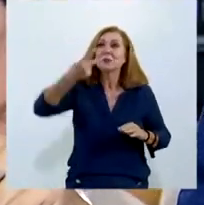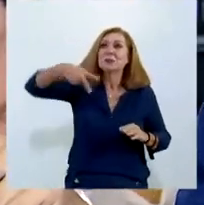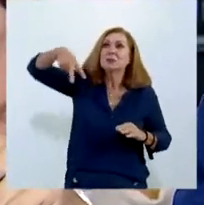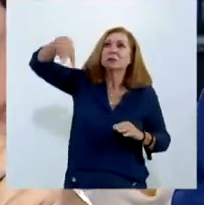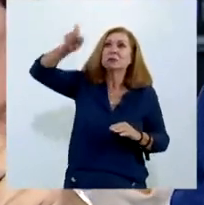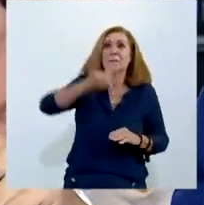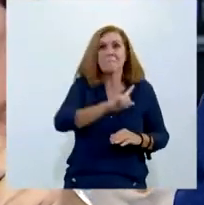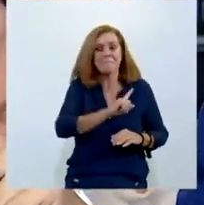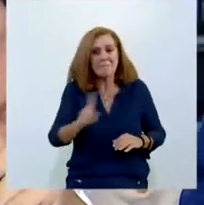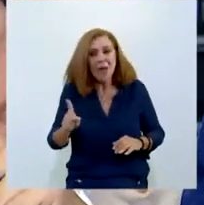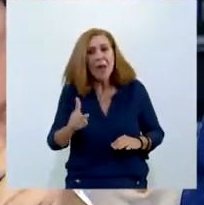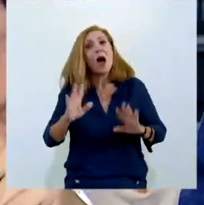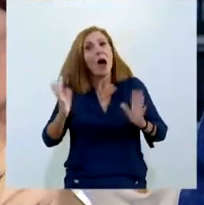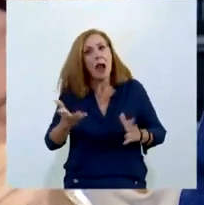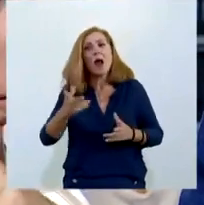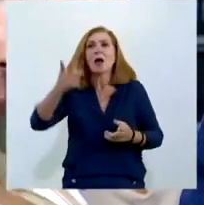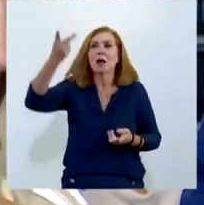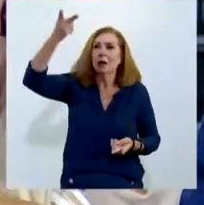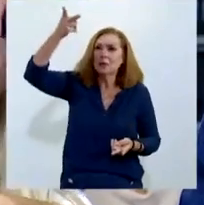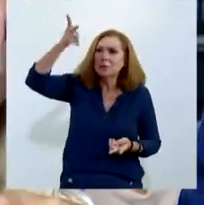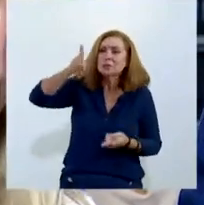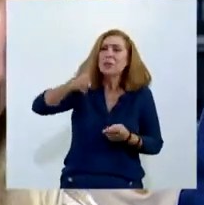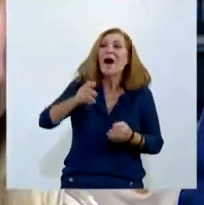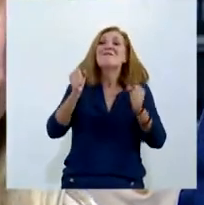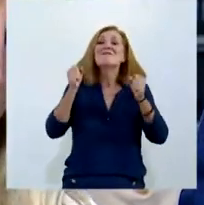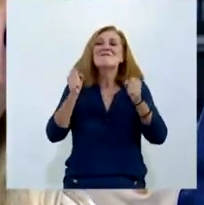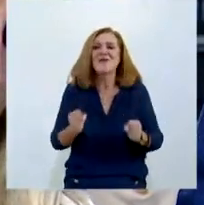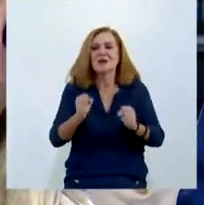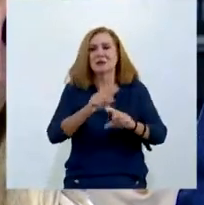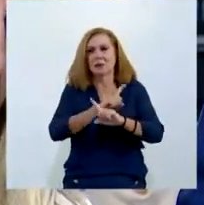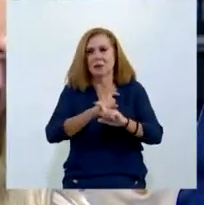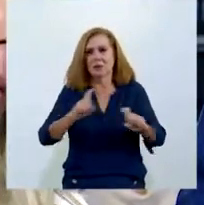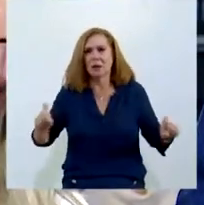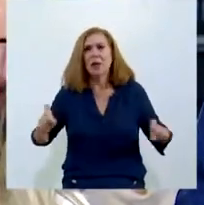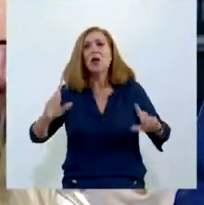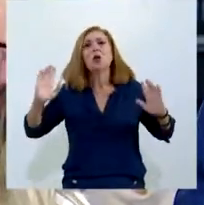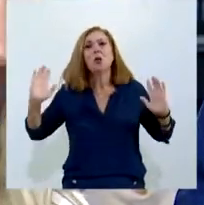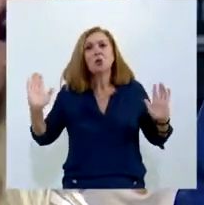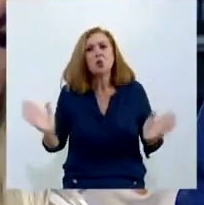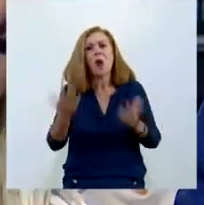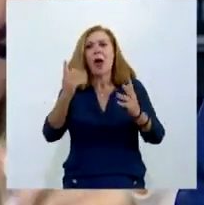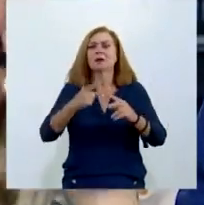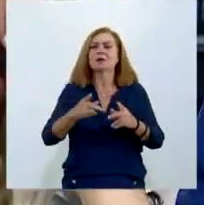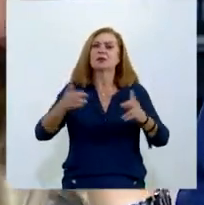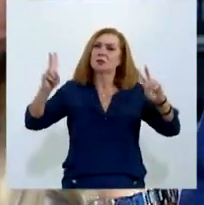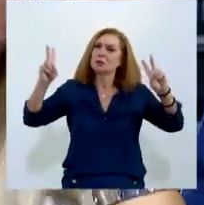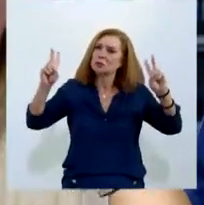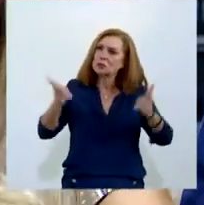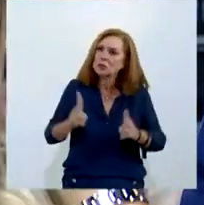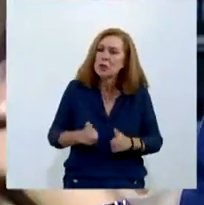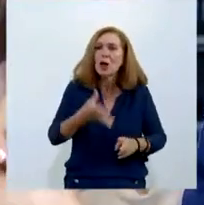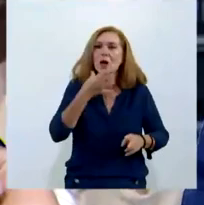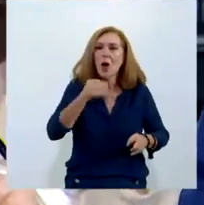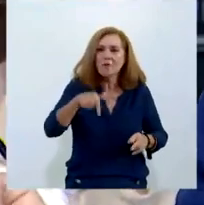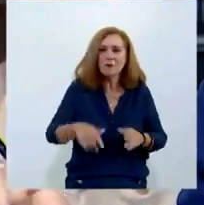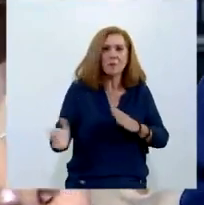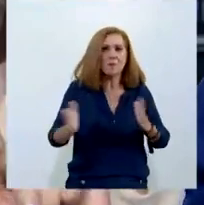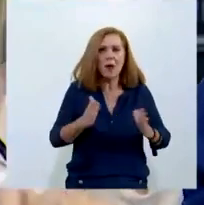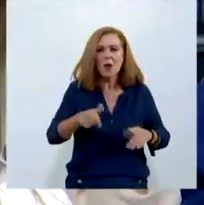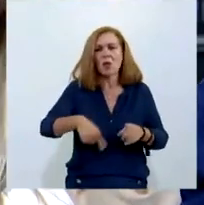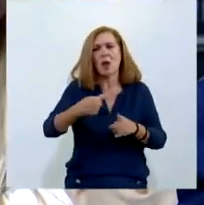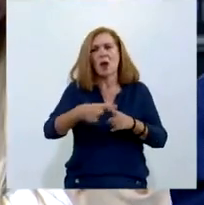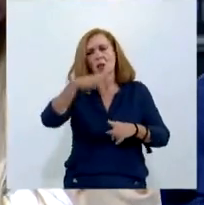προϊόντων, αλλά να μειωθούν σε βασικά αγαθά τουλάχιστον αυτή τη μεγάλη και δύσκολη συγκυρία που περνάει η χώρα. Σας ευχαριστώ.